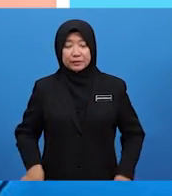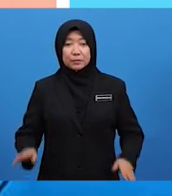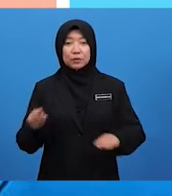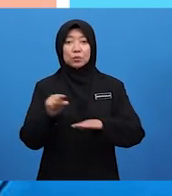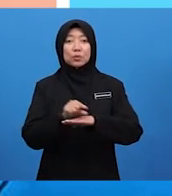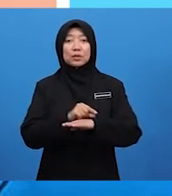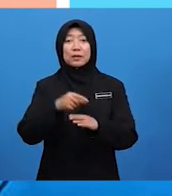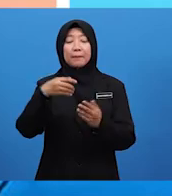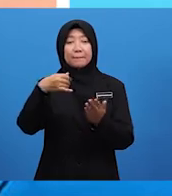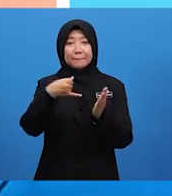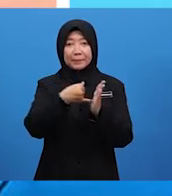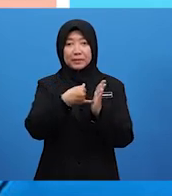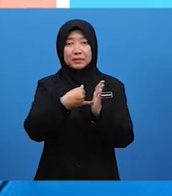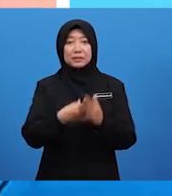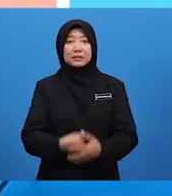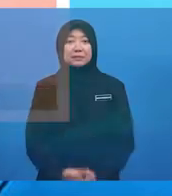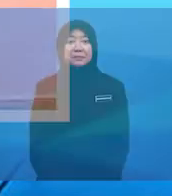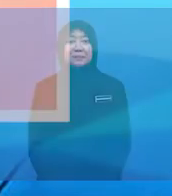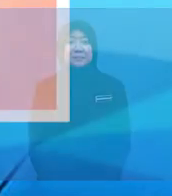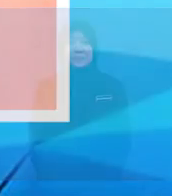menggunakan peniti.